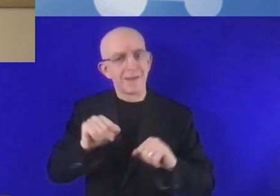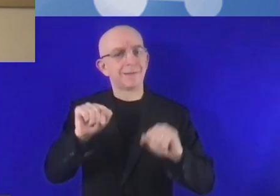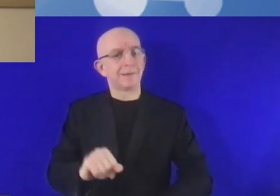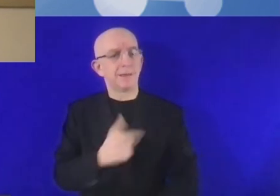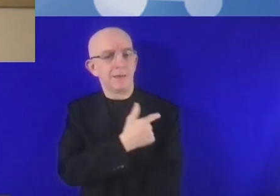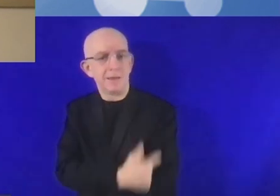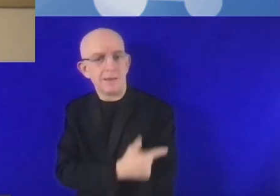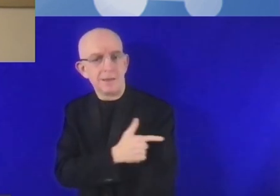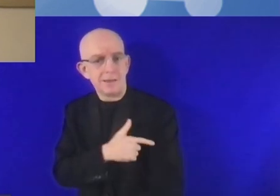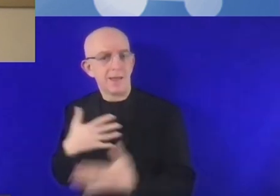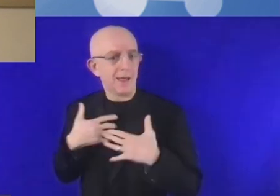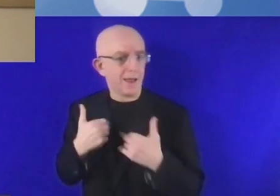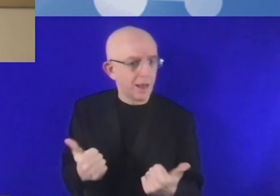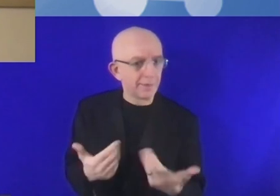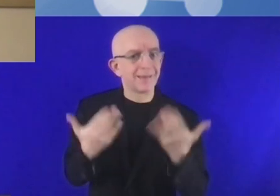społeczno-gospodarczego